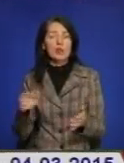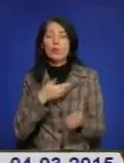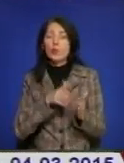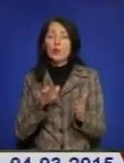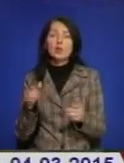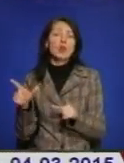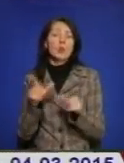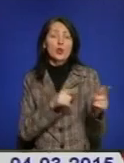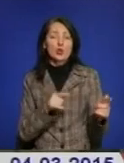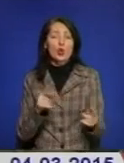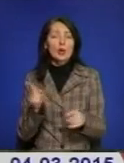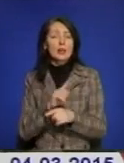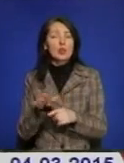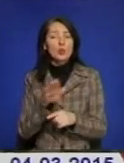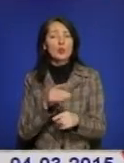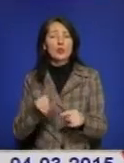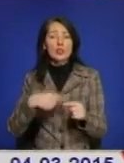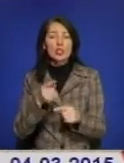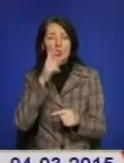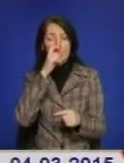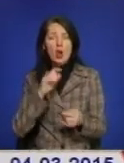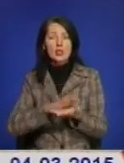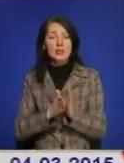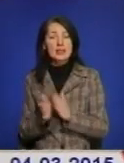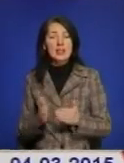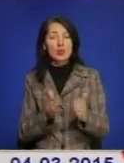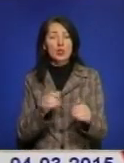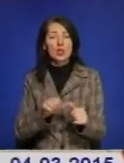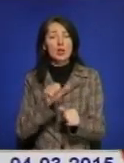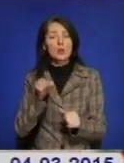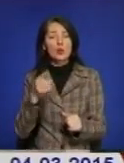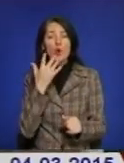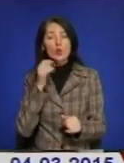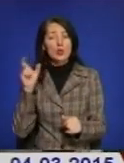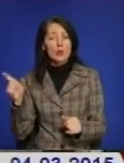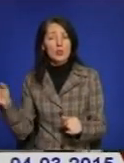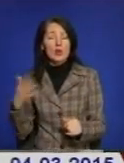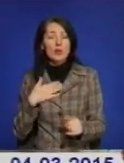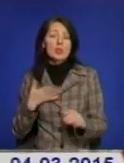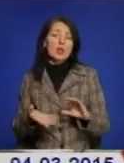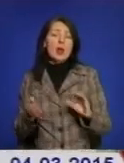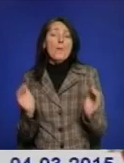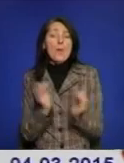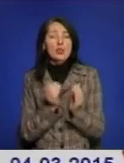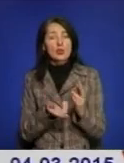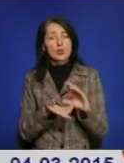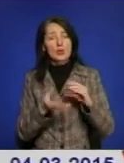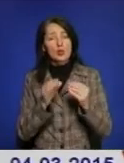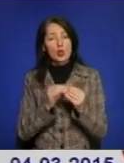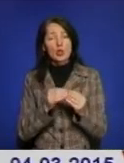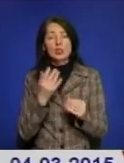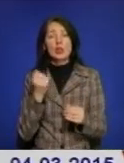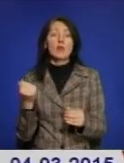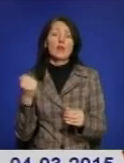на Тернопільщину саме через поганий стан доріг. Крім того, іноземців у нас поменшало внаслідок військової агресії Росії на